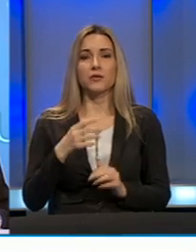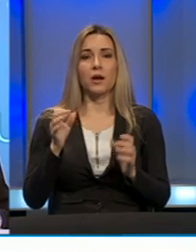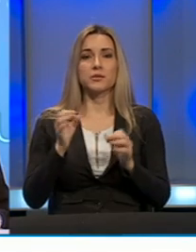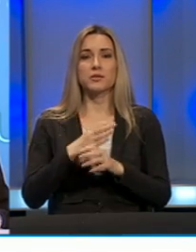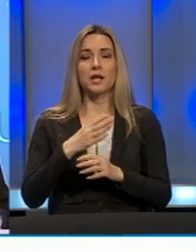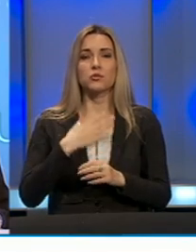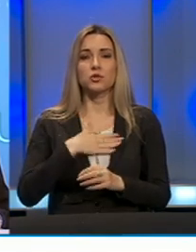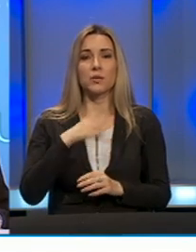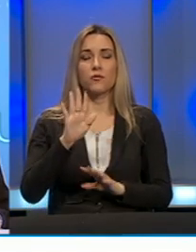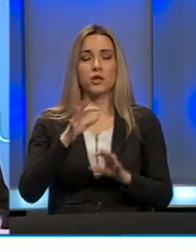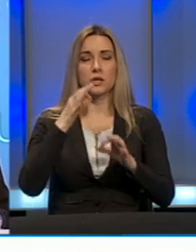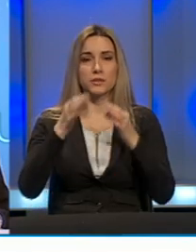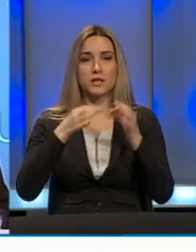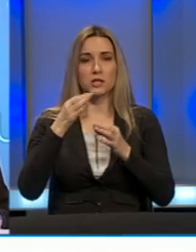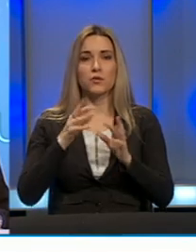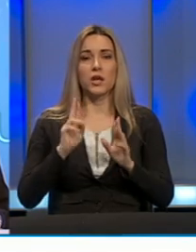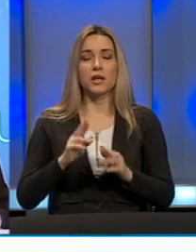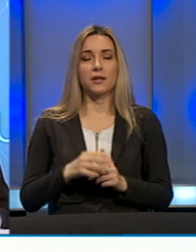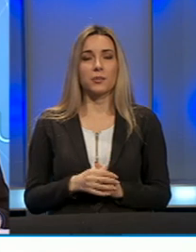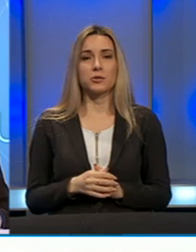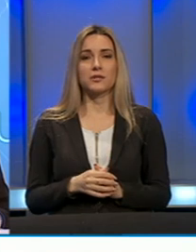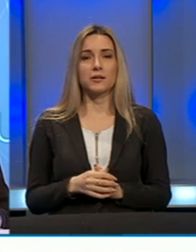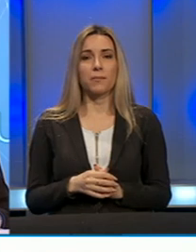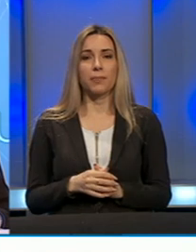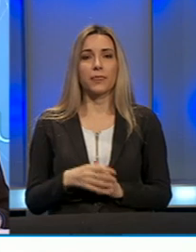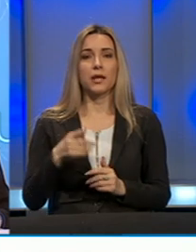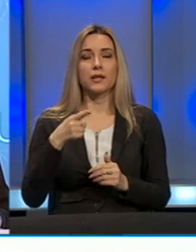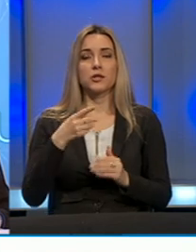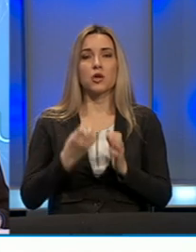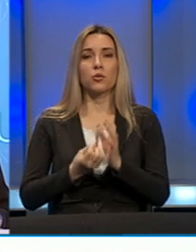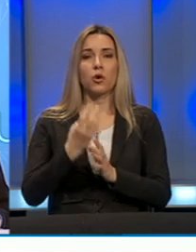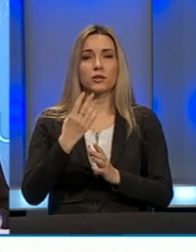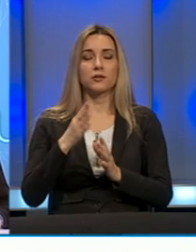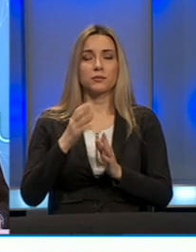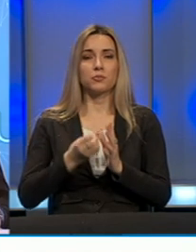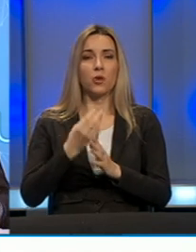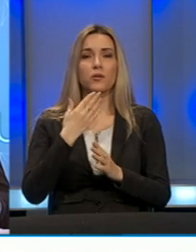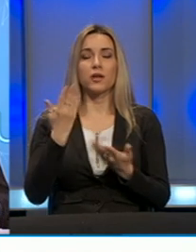sreću želimo u vašem istraživanju i nadamo se da će uroditi